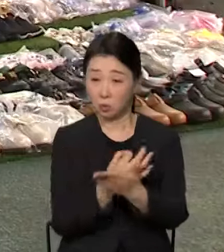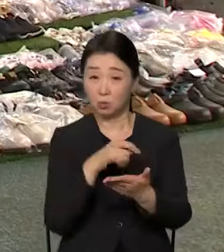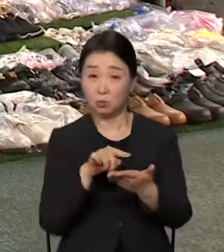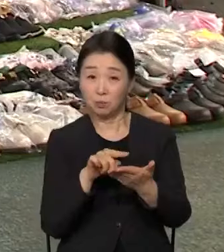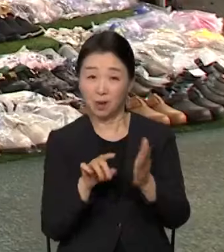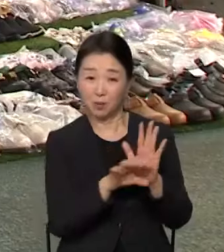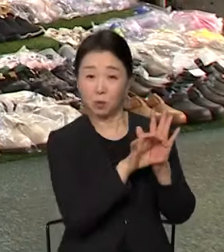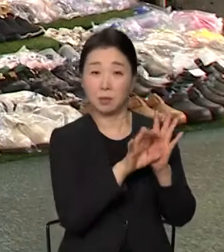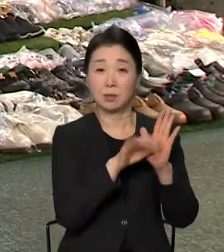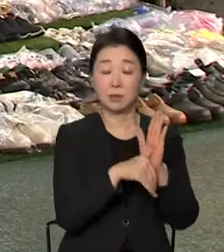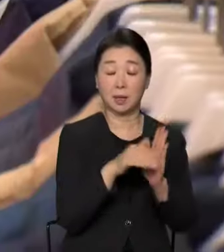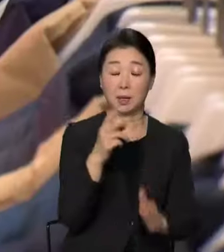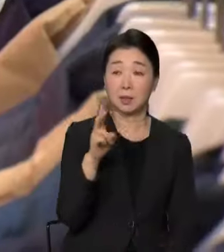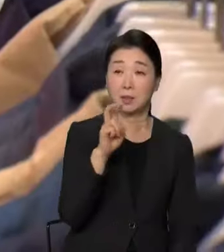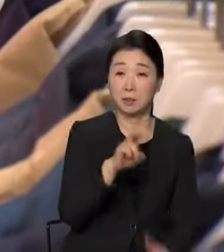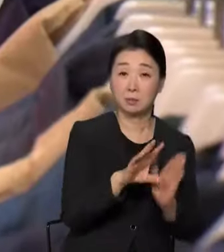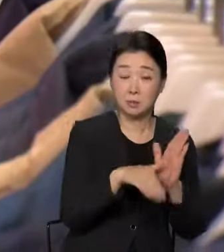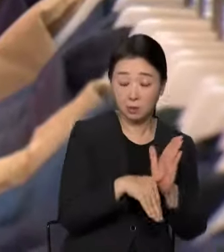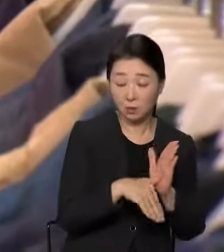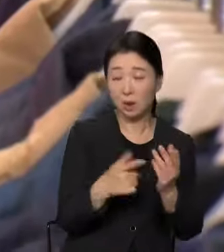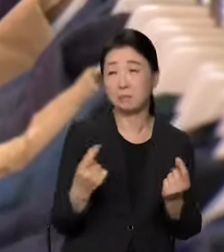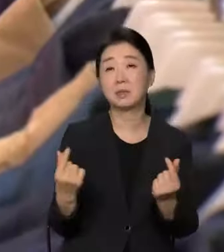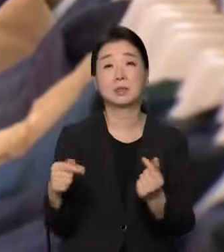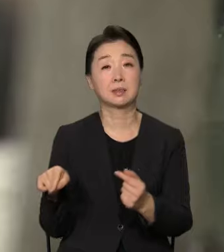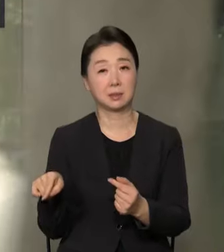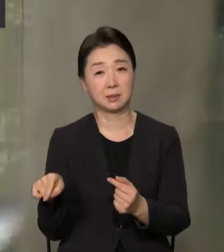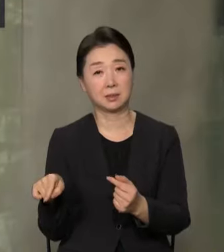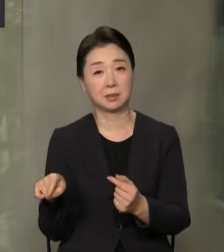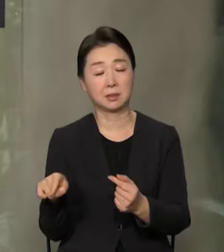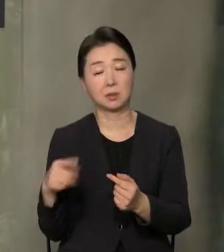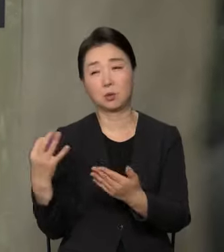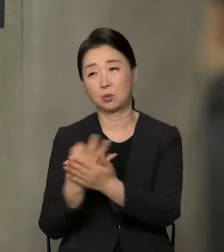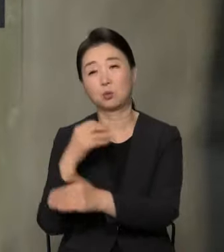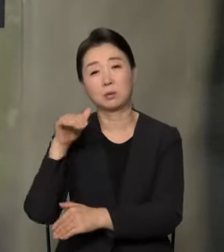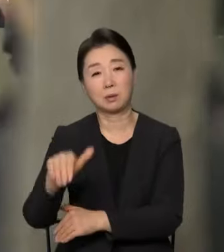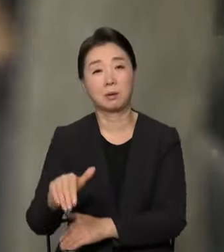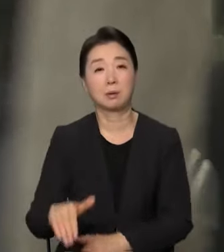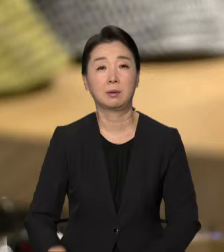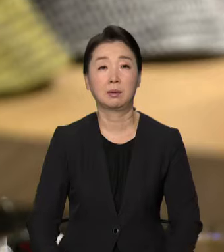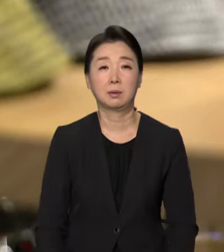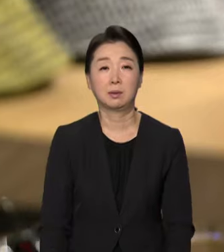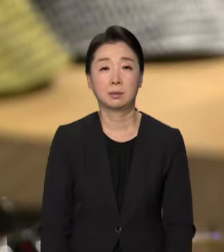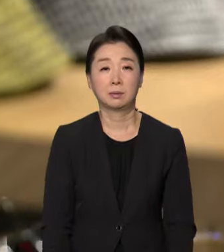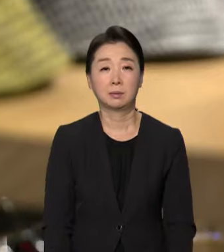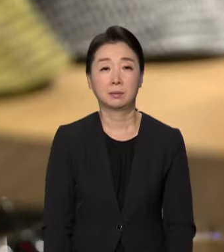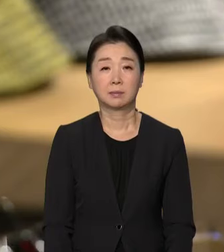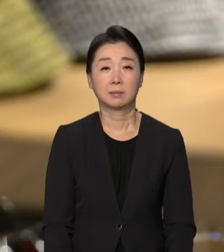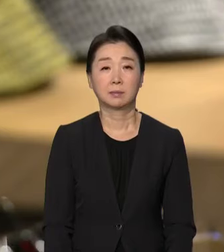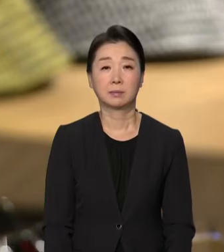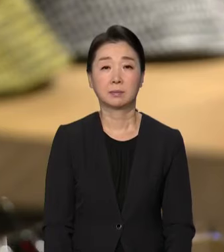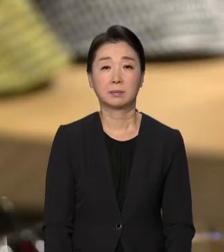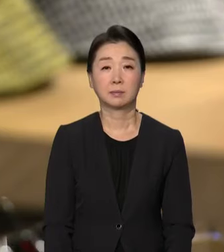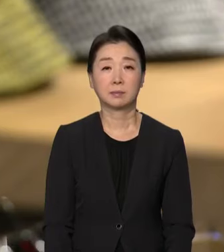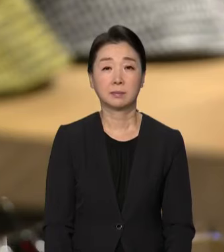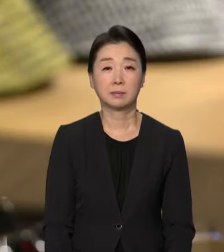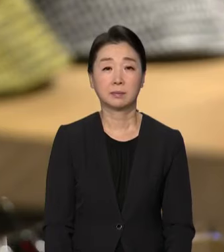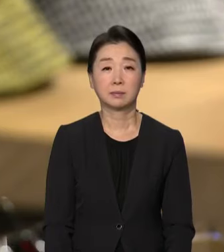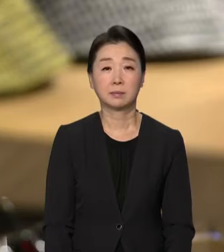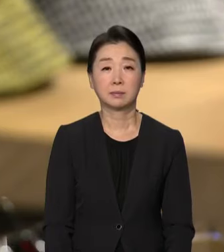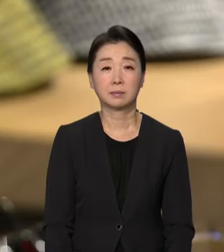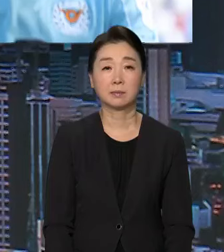팬데믹이 절정이던 2021년과 비슷한 수준으로 떨어진 것으로 조사됐습니다. JTBC 정아람입니다.